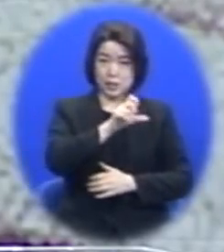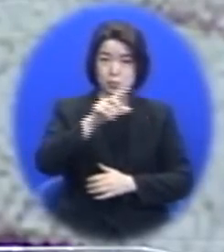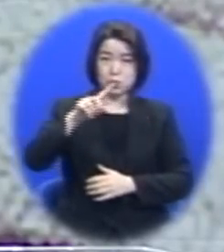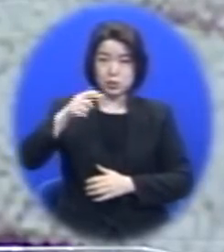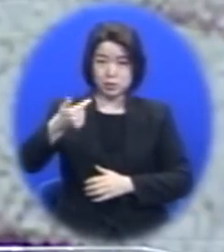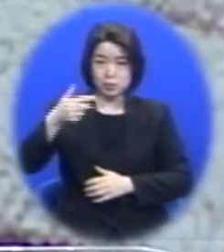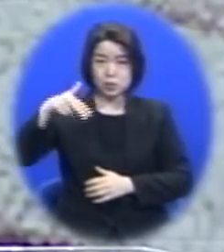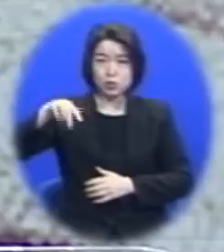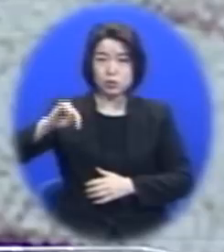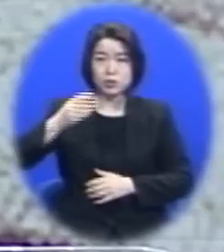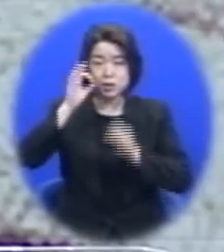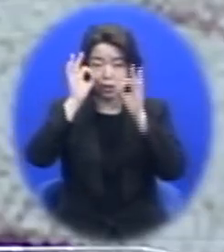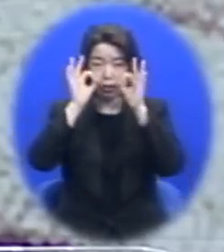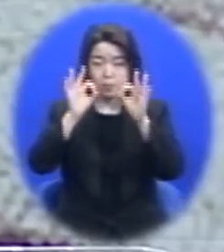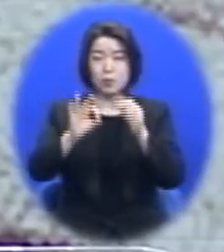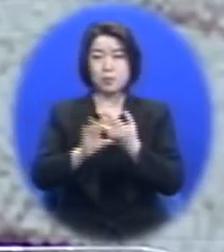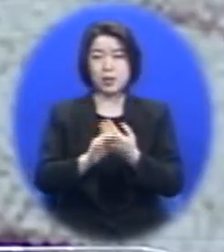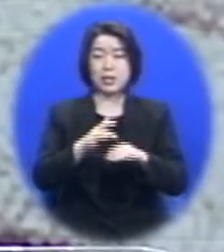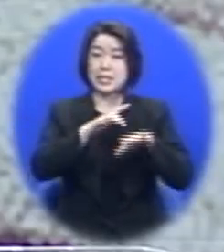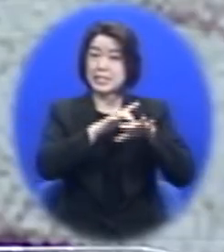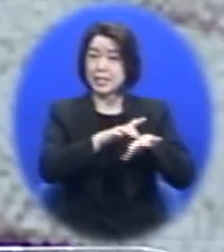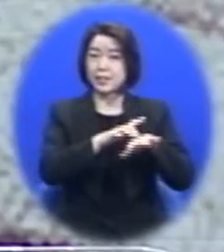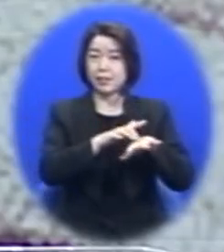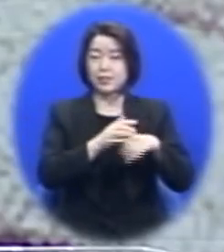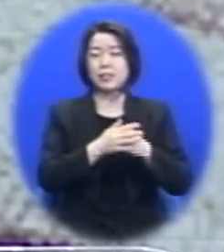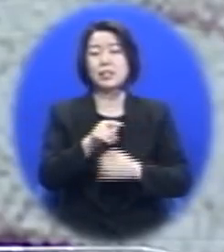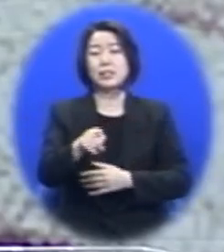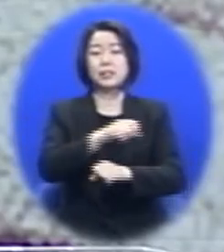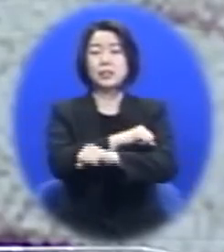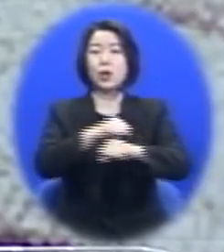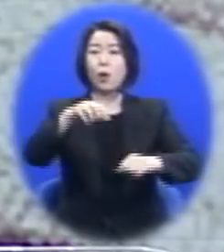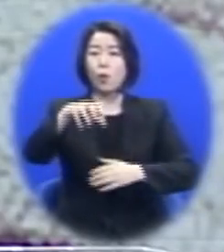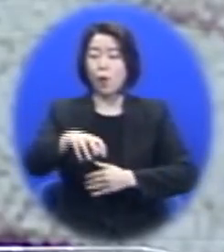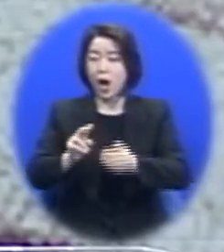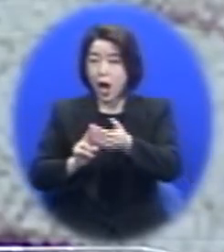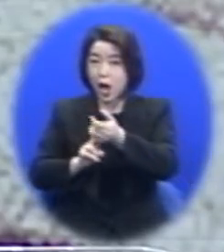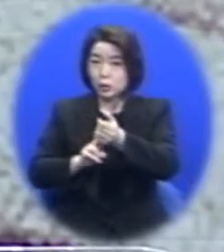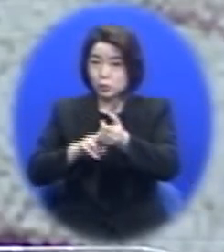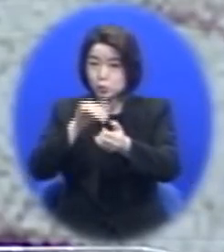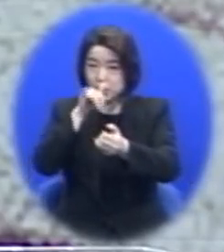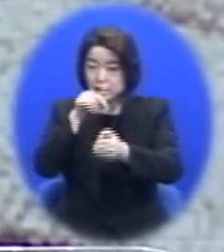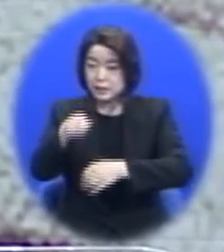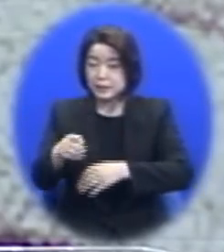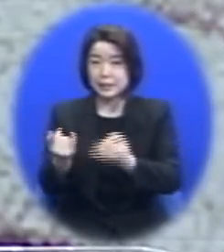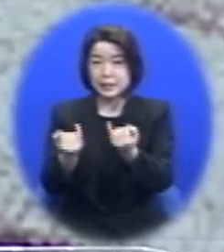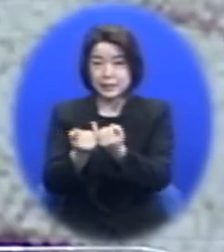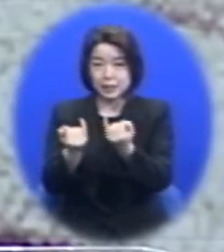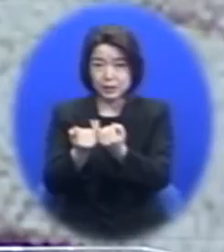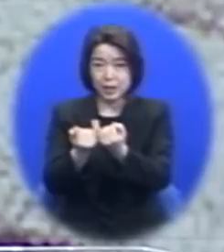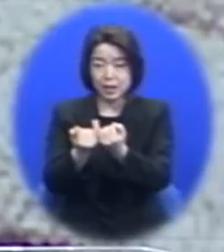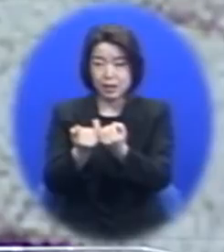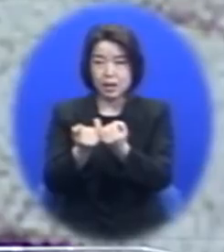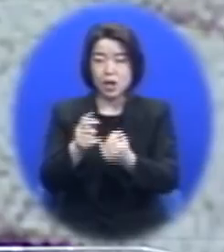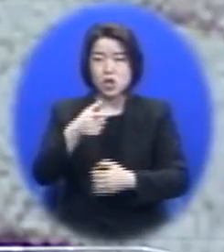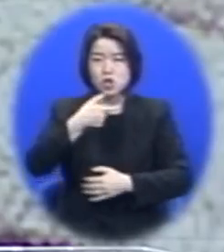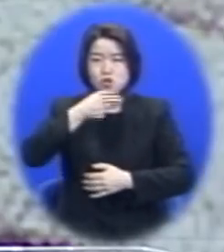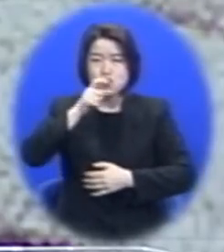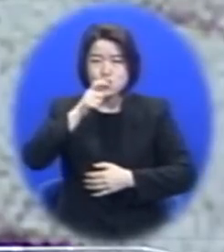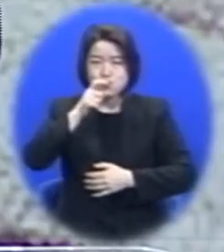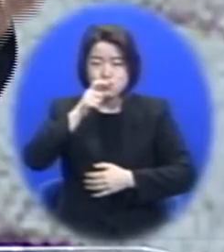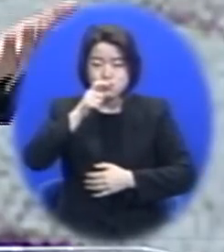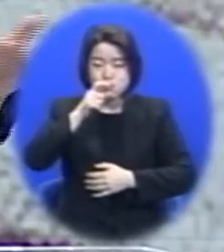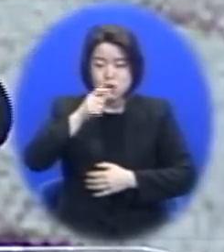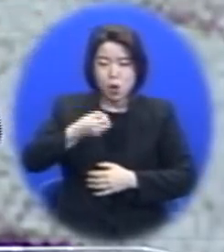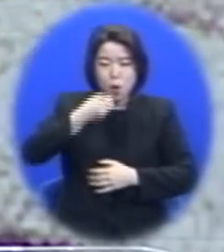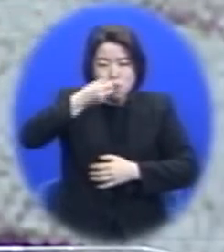보면 이 사탄이 그 광야에 의 신의 있는 그 여인을 물로 삼키려고 입에서